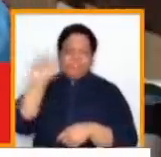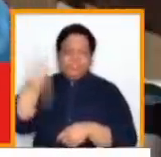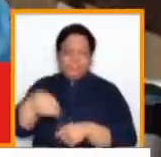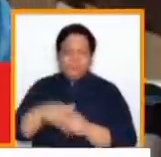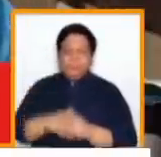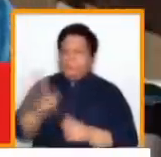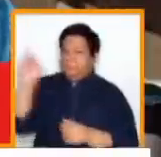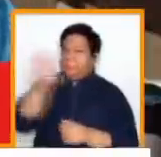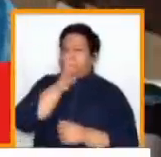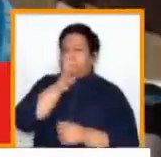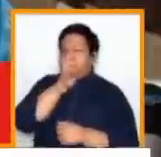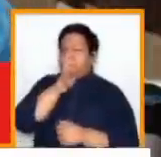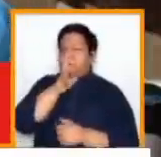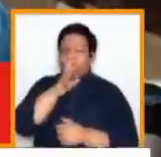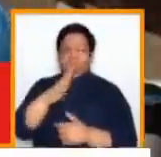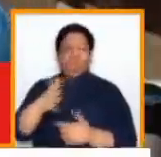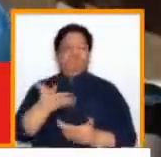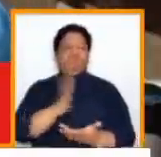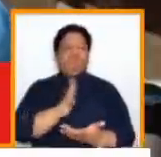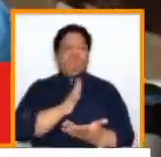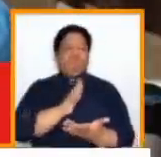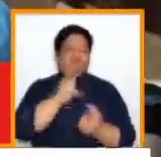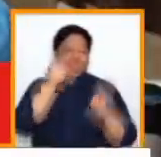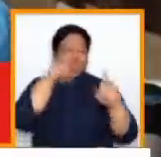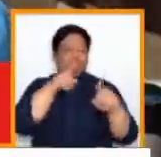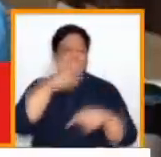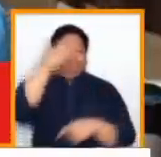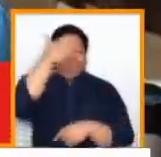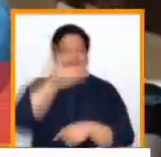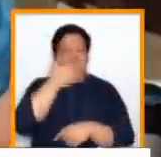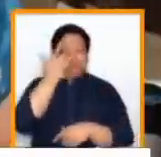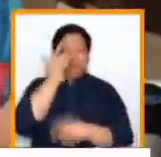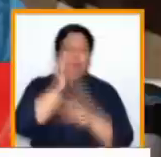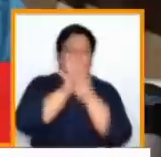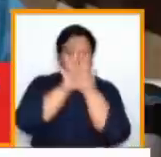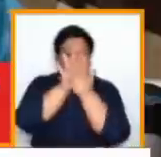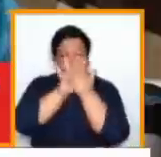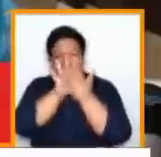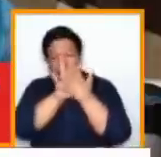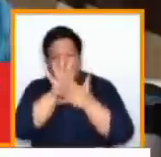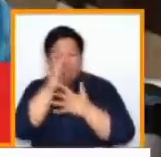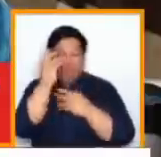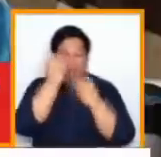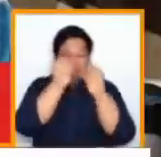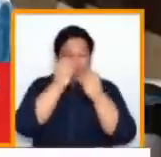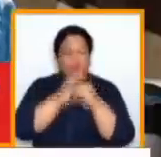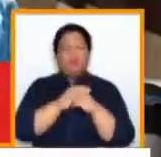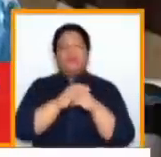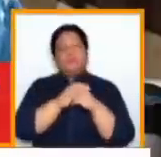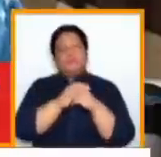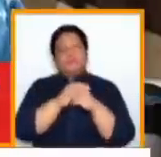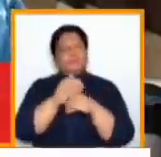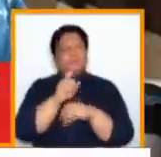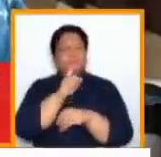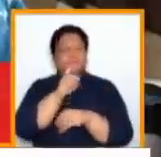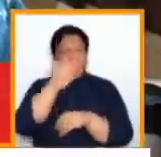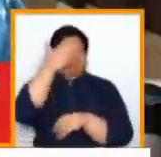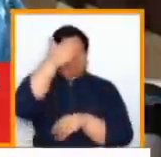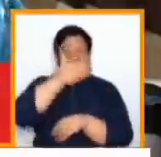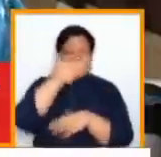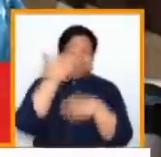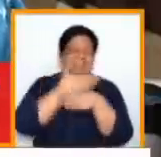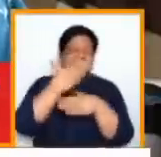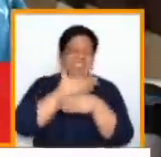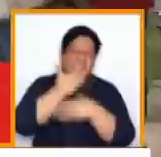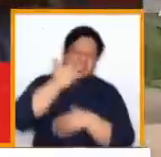ang face shield kasi nakakalabo po talaga ng mata yan. Mayroon po ang laging may face shield, mainit